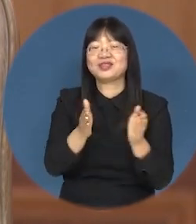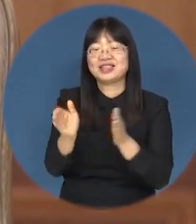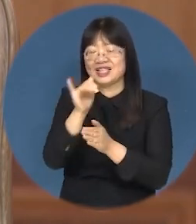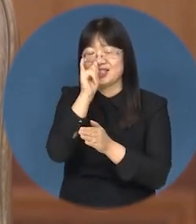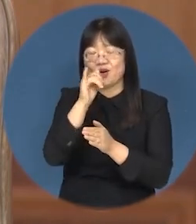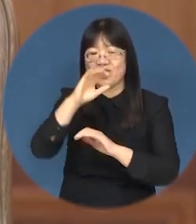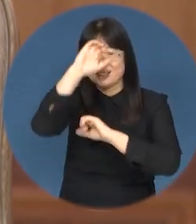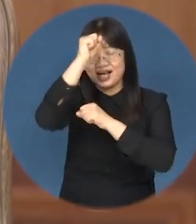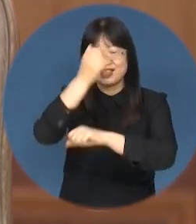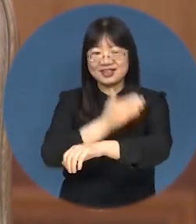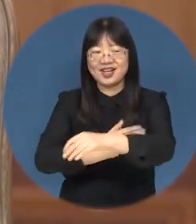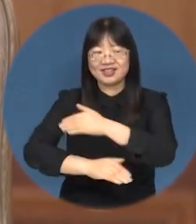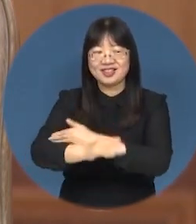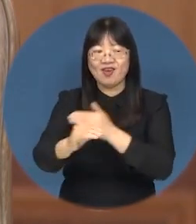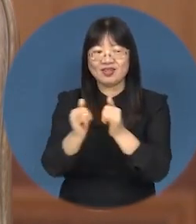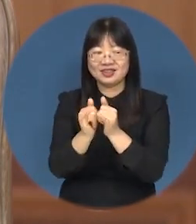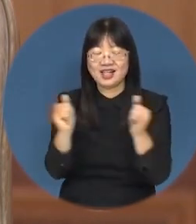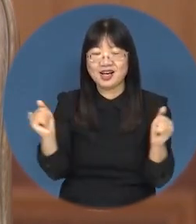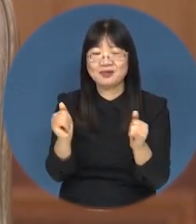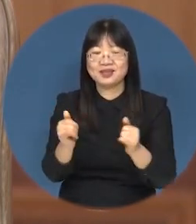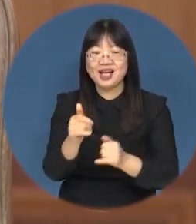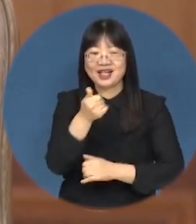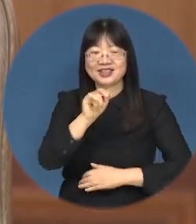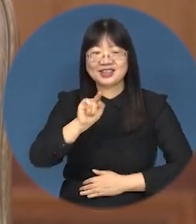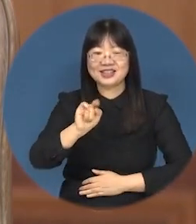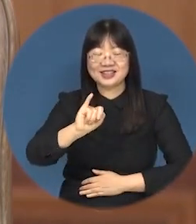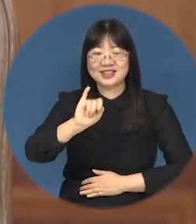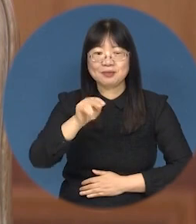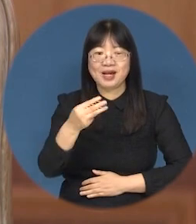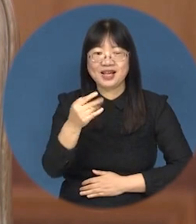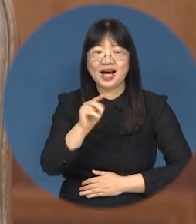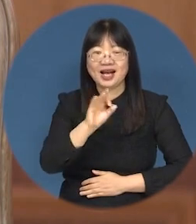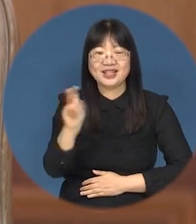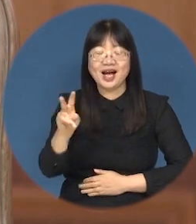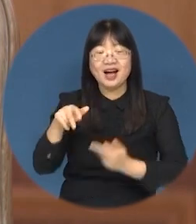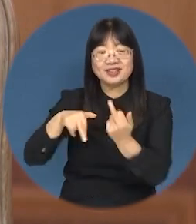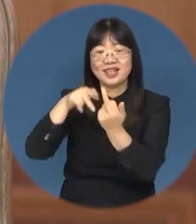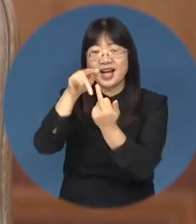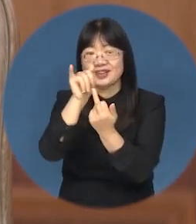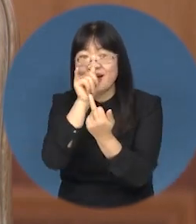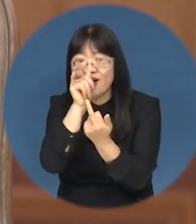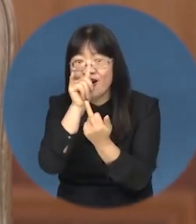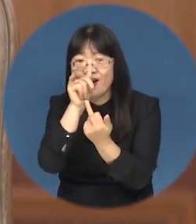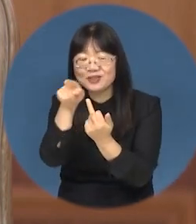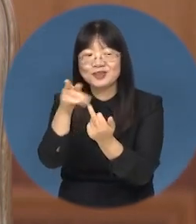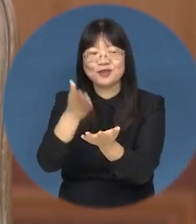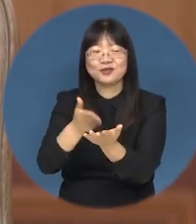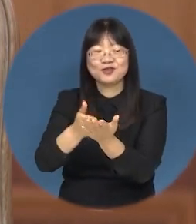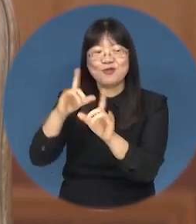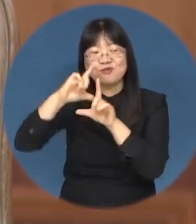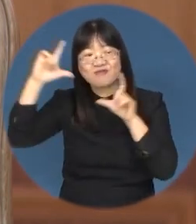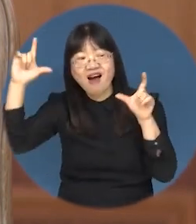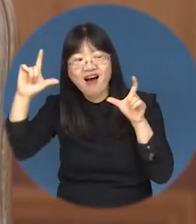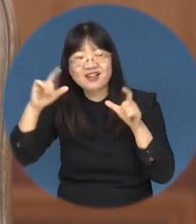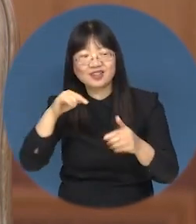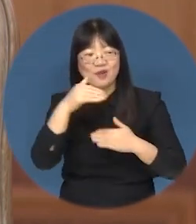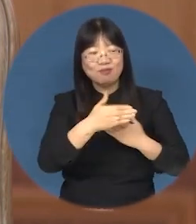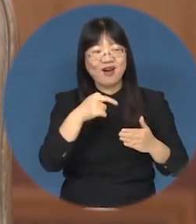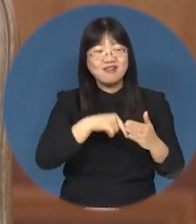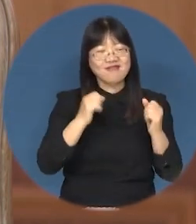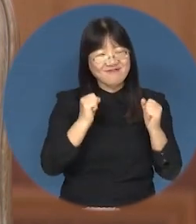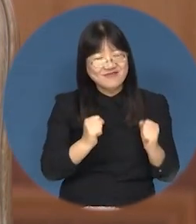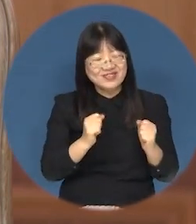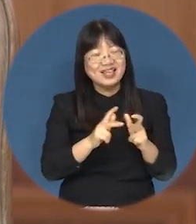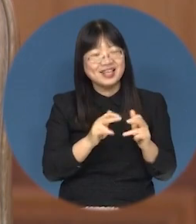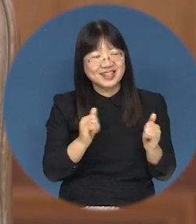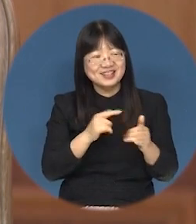다리가 절단되신 분이 히말라야를 등반했다. 예, 예. 그럼 그 뉴스가 되면은 방 안에 계셨던 장애인들이 밖으로 나오려고 할 거다네요. 희망을 갖죠. 희망을